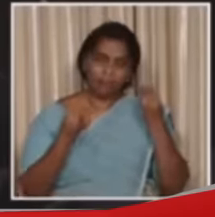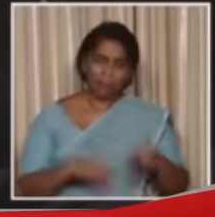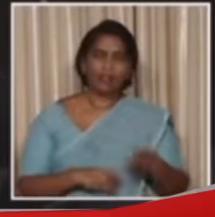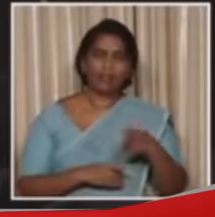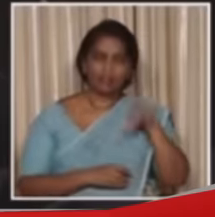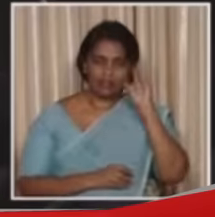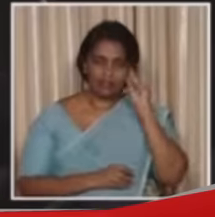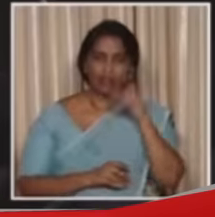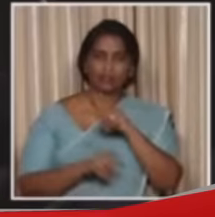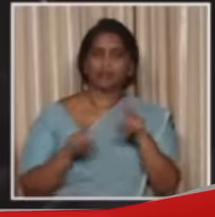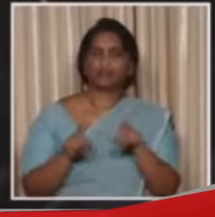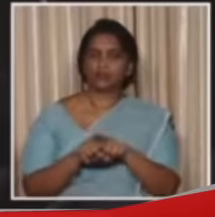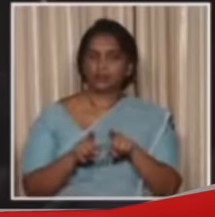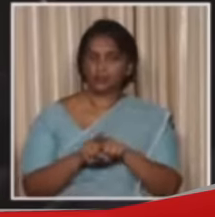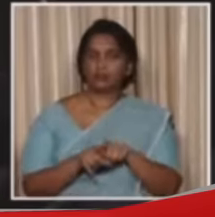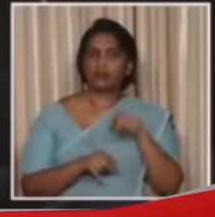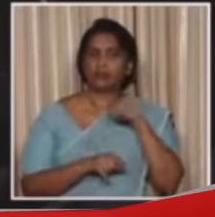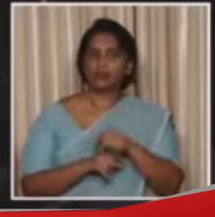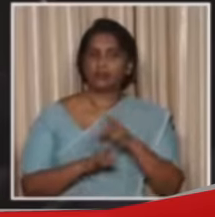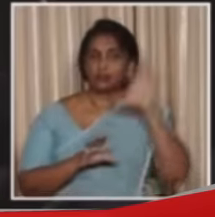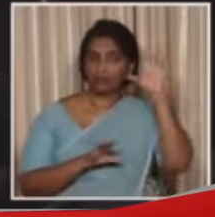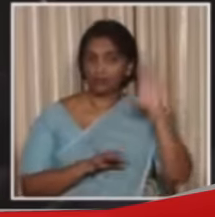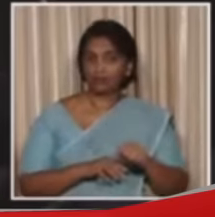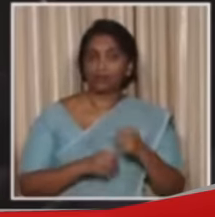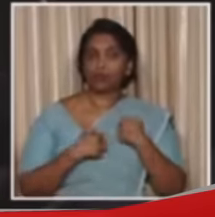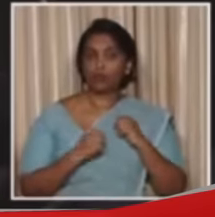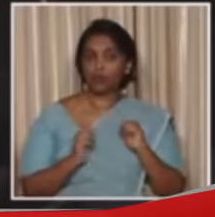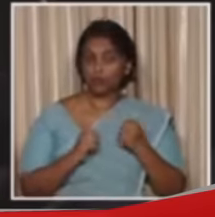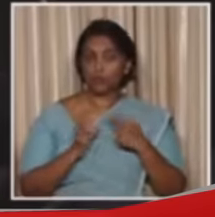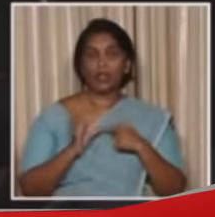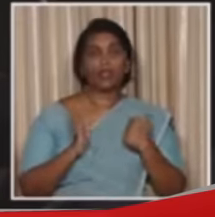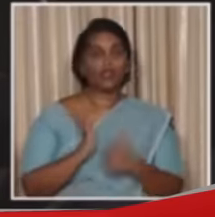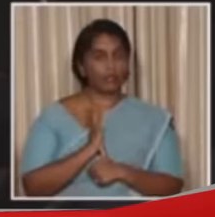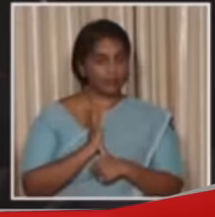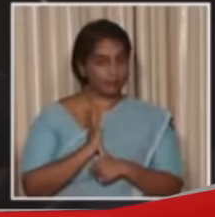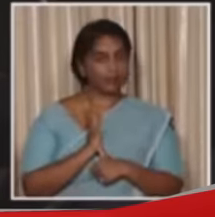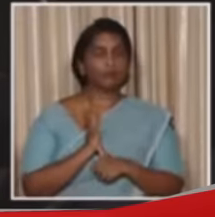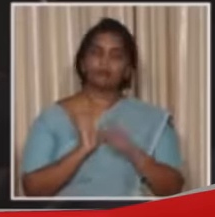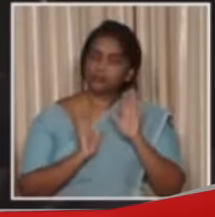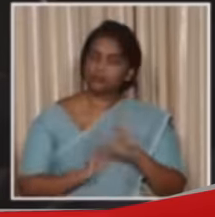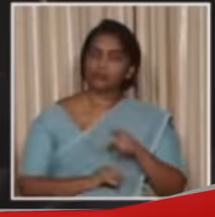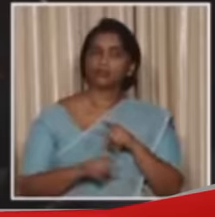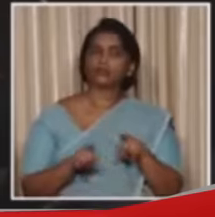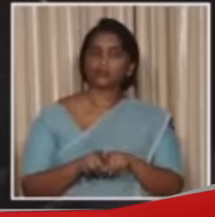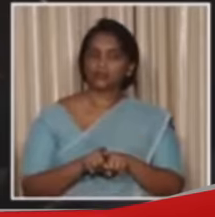කාරණේ. ඒ හින්දාම තමයි මේ ගේන්න උත්සාහ කරපු පනත් උනත්